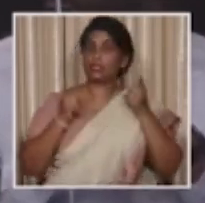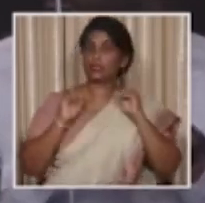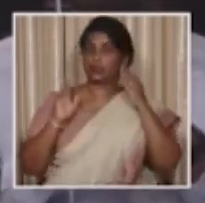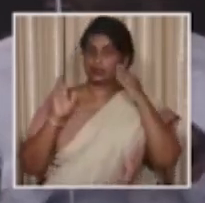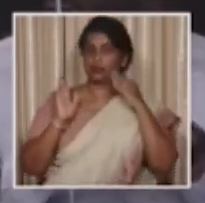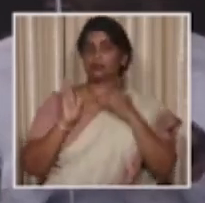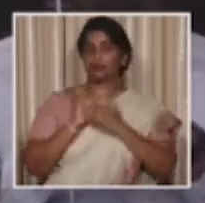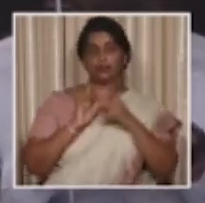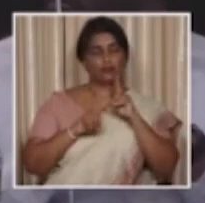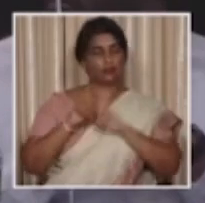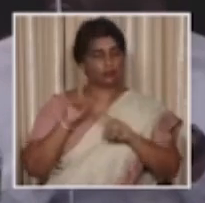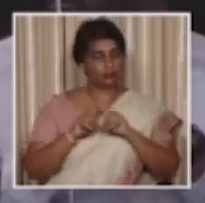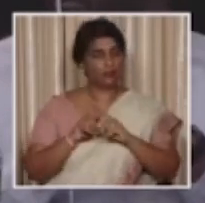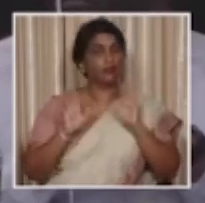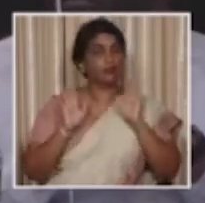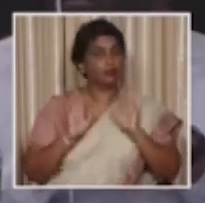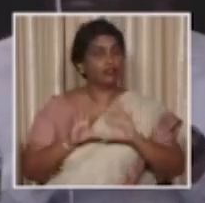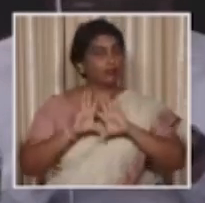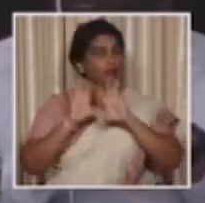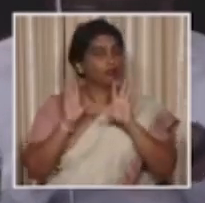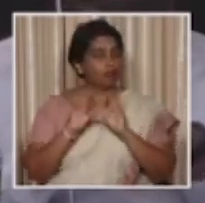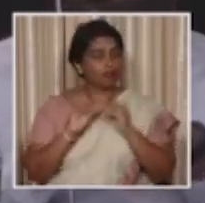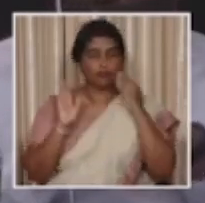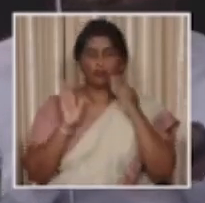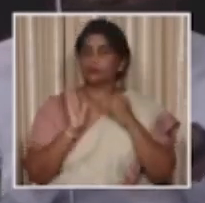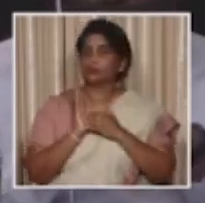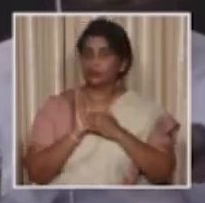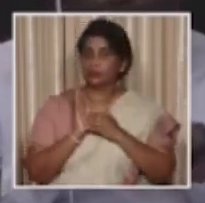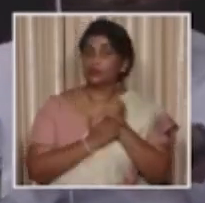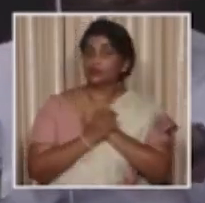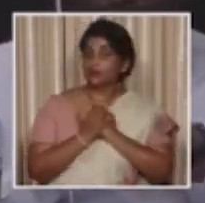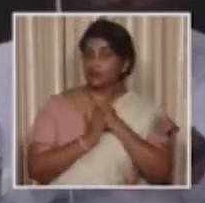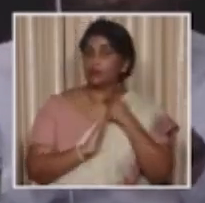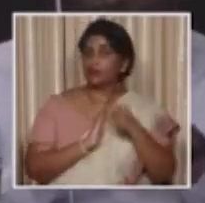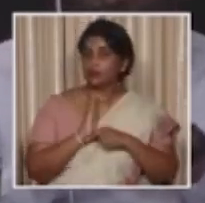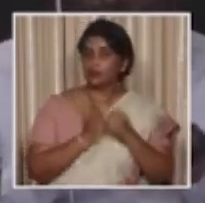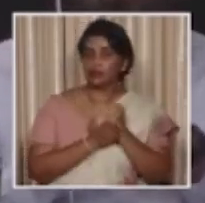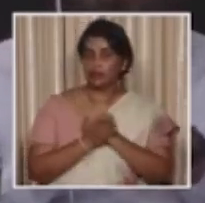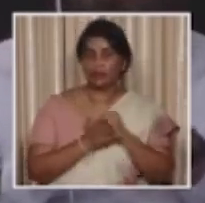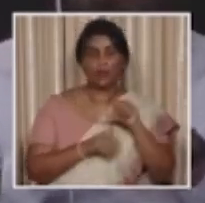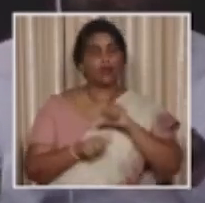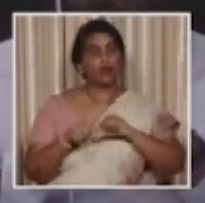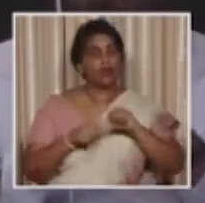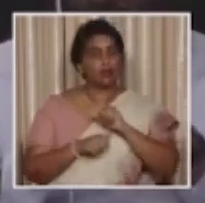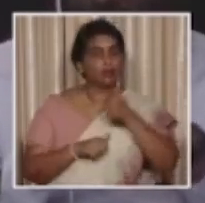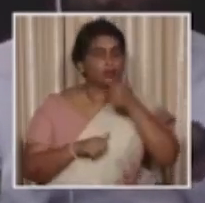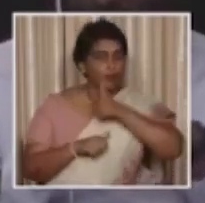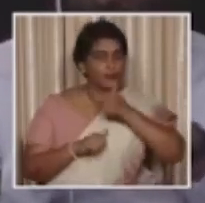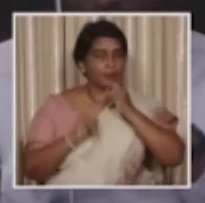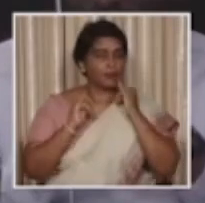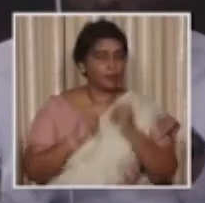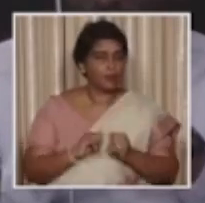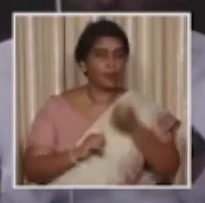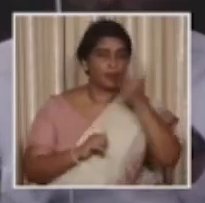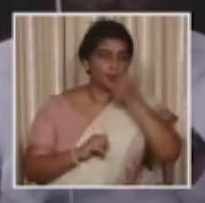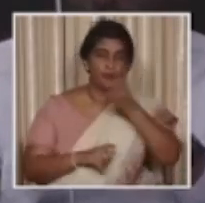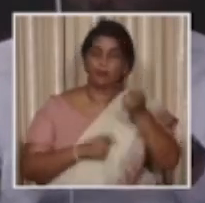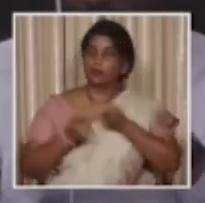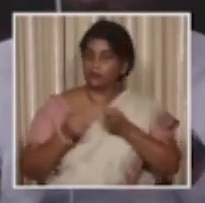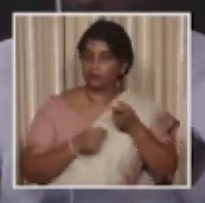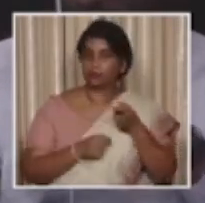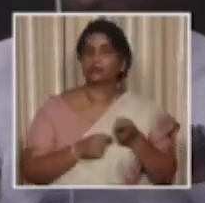ගැන කතා කරනවා නමුත් පොදුවේ ගත්තාම මුළු රටේම සෑම ආයතනයකම වංචාව දූෂණය හොරකම කියන